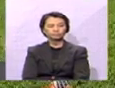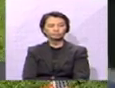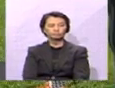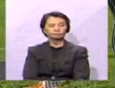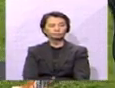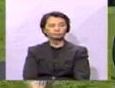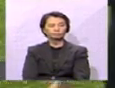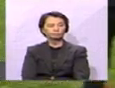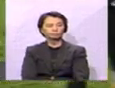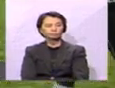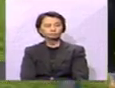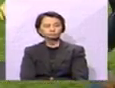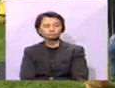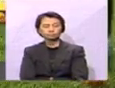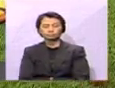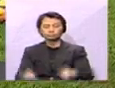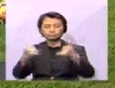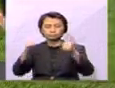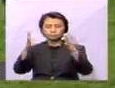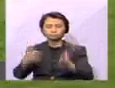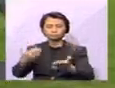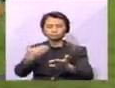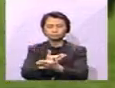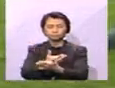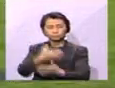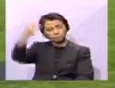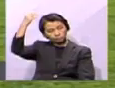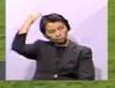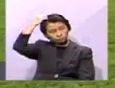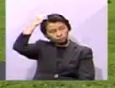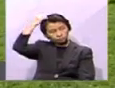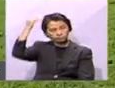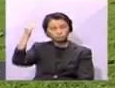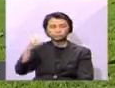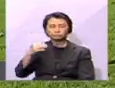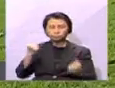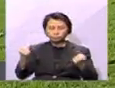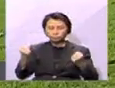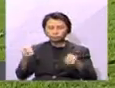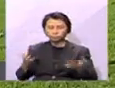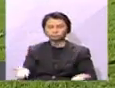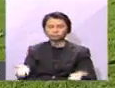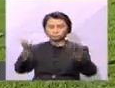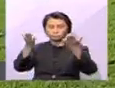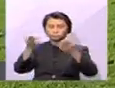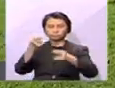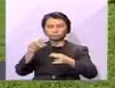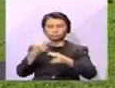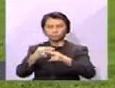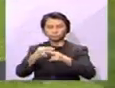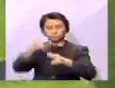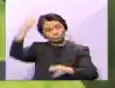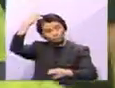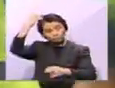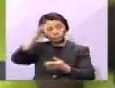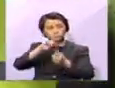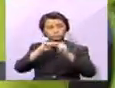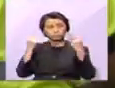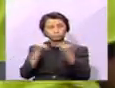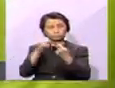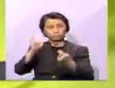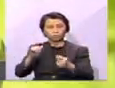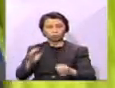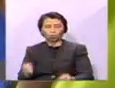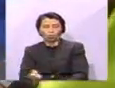depan sementara itu pemain baru Selangor Josep kalang berazam mengangkat kembali Giant sebagai pasukan